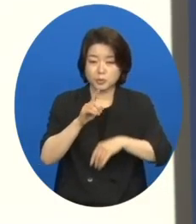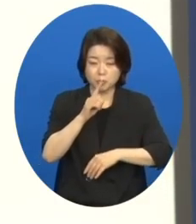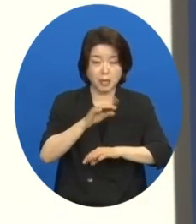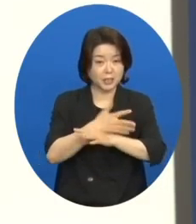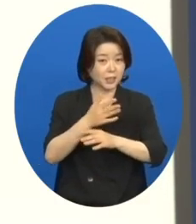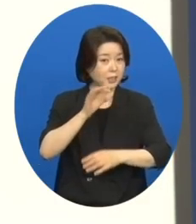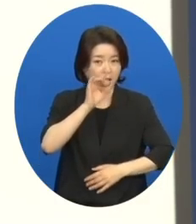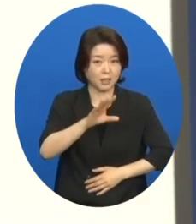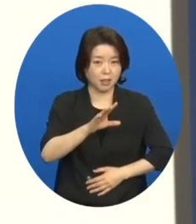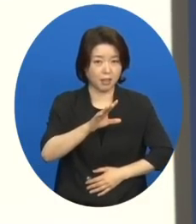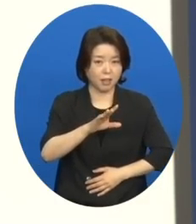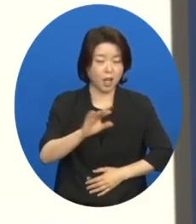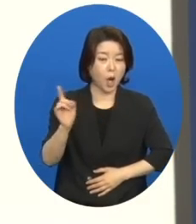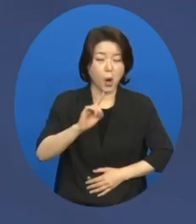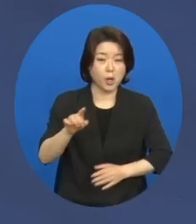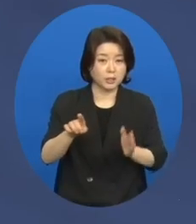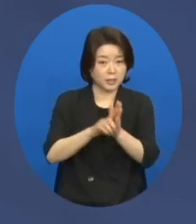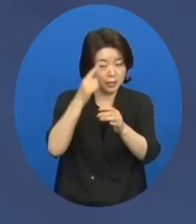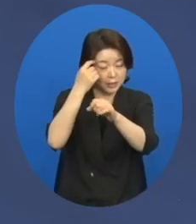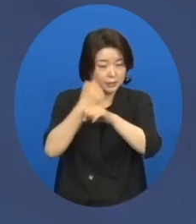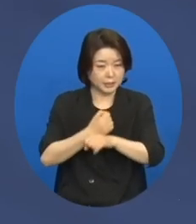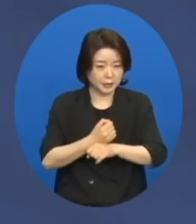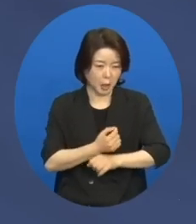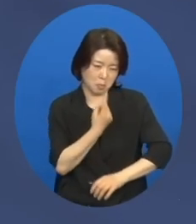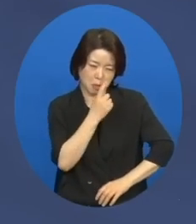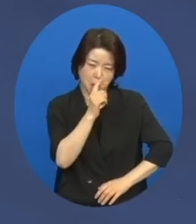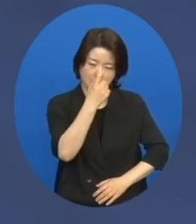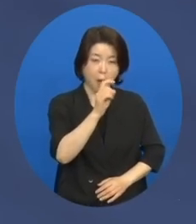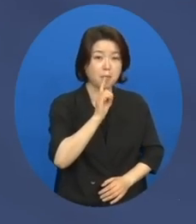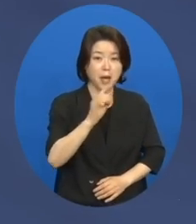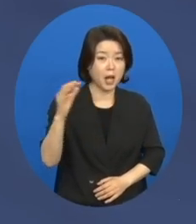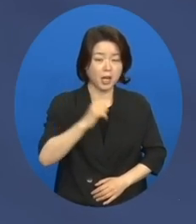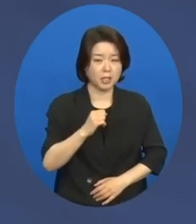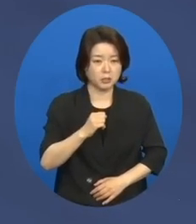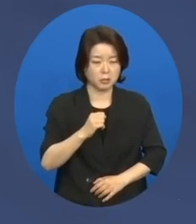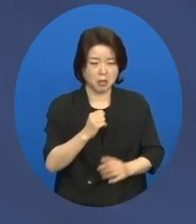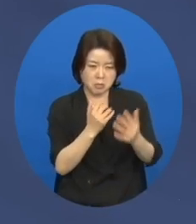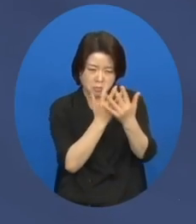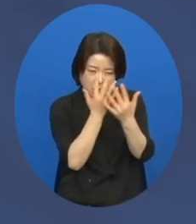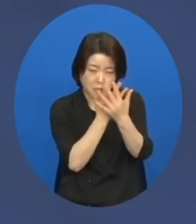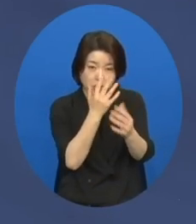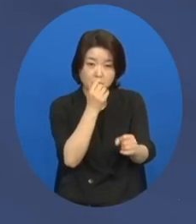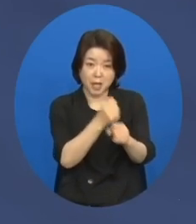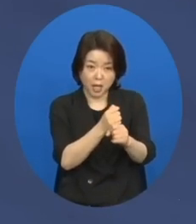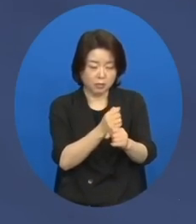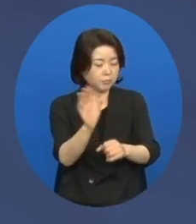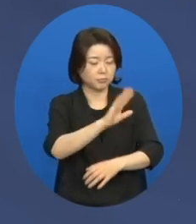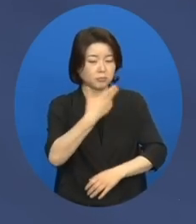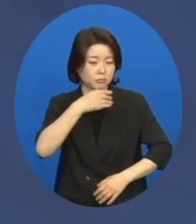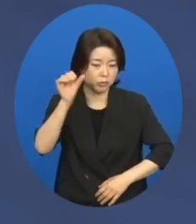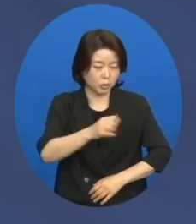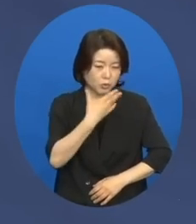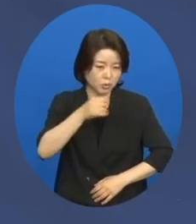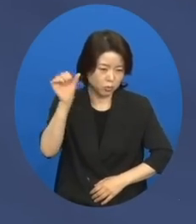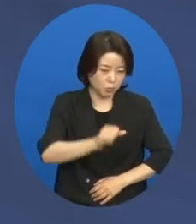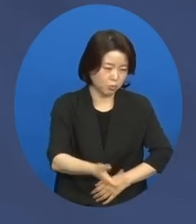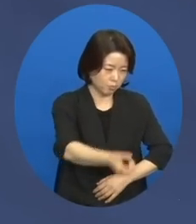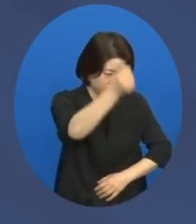못하도록 어떤 신학적인 현란한 말 가지고 이 초점을 흐리려고 하는 자는 저주의 저주를 받을